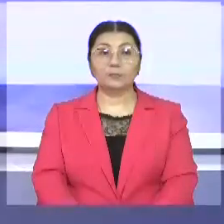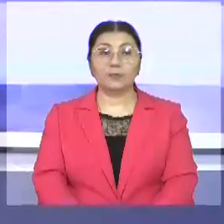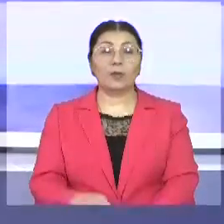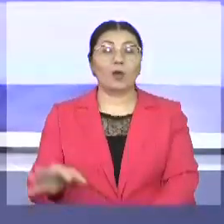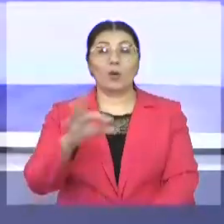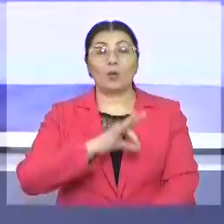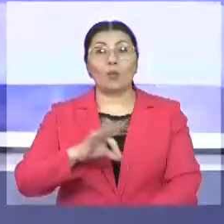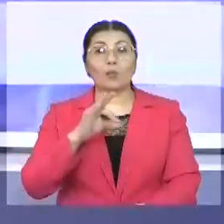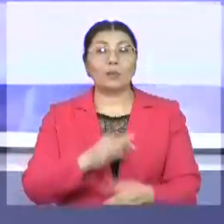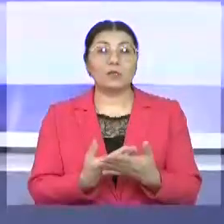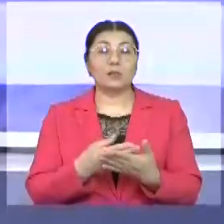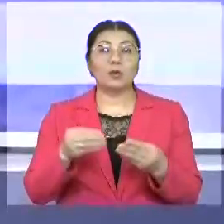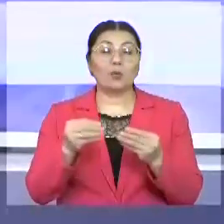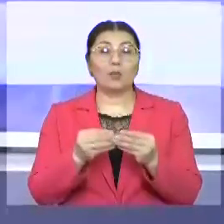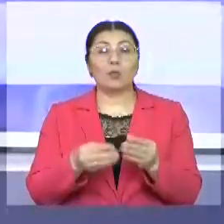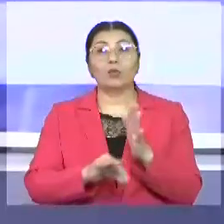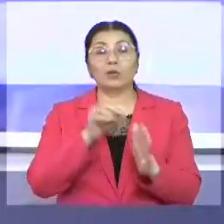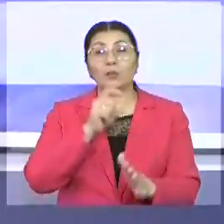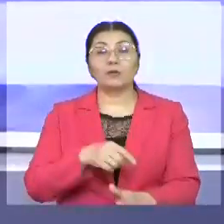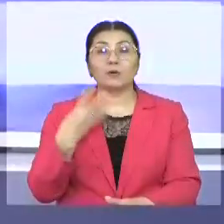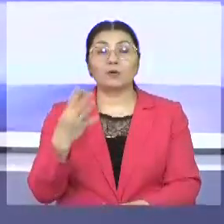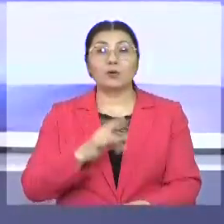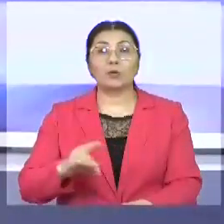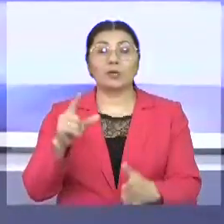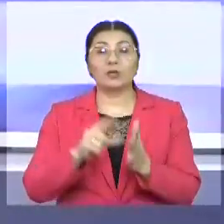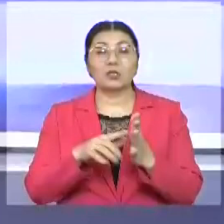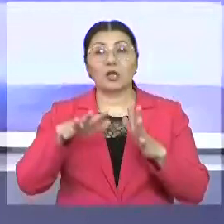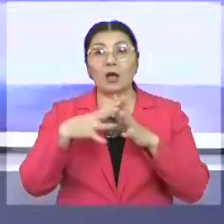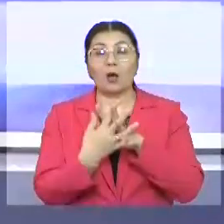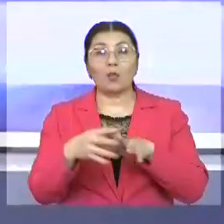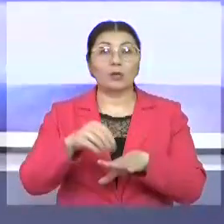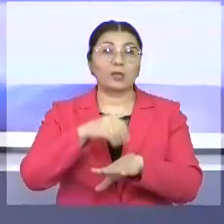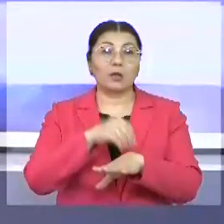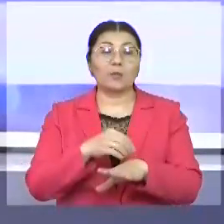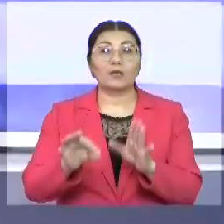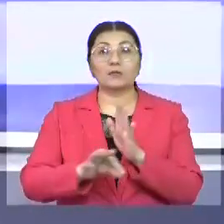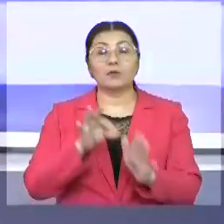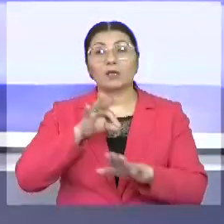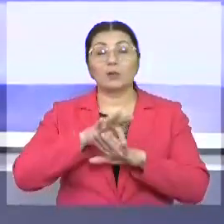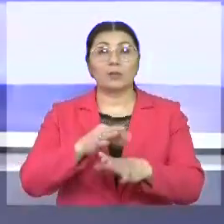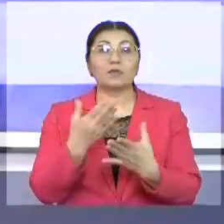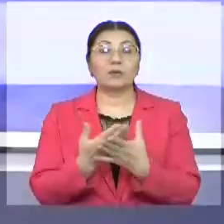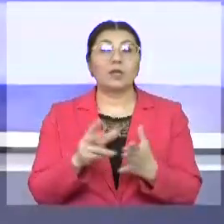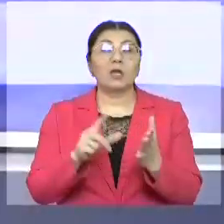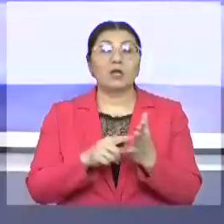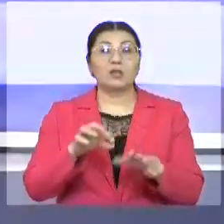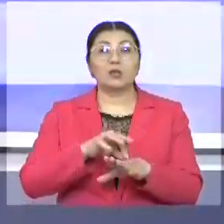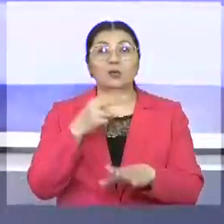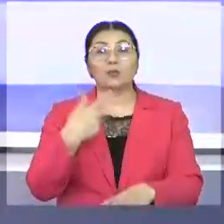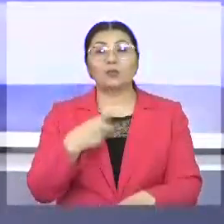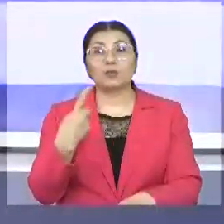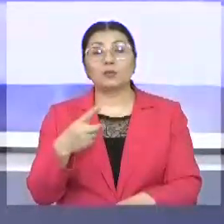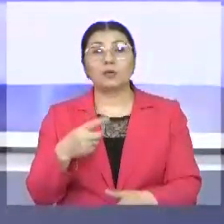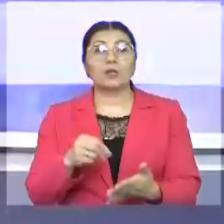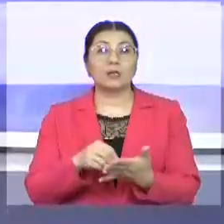Биыл облыс аумағында 10 мәслихат депутатын, 4 аудан мен 7 ауылдық округ әкімдерін сайлау өтті. 7 округ бойынша 31 кандидат